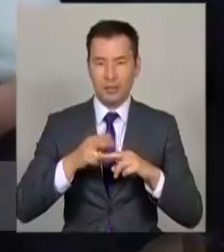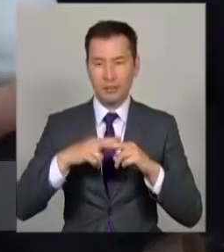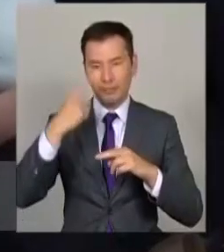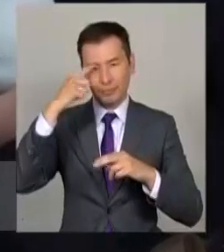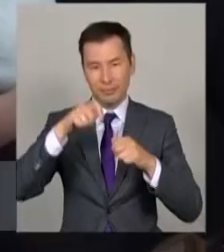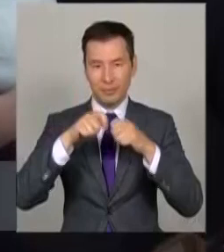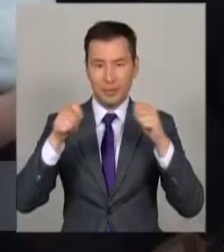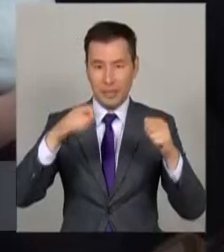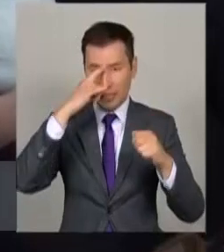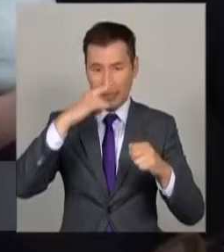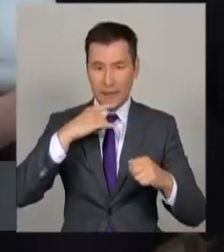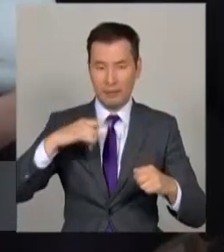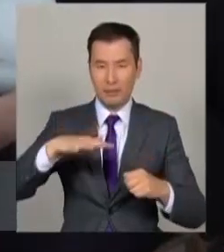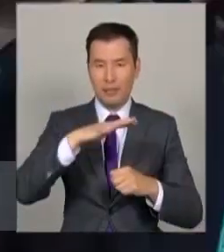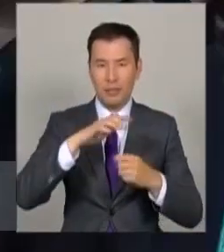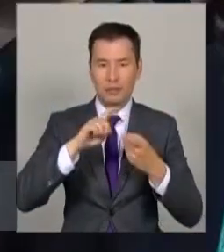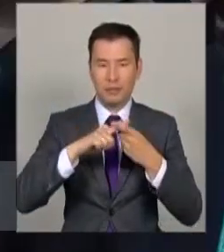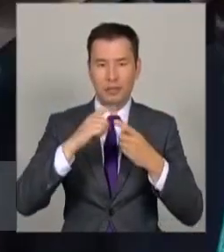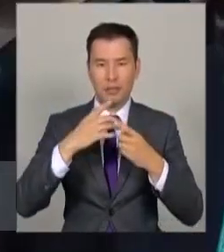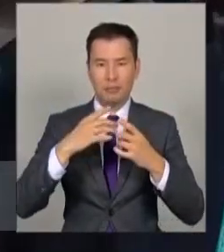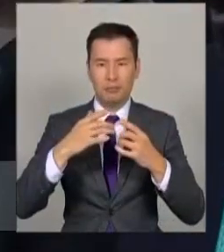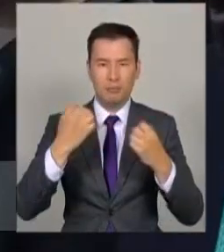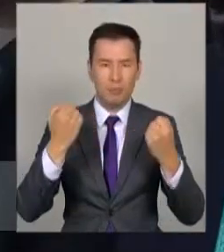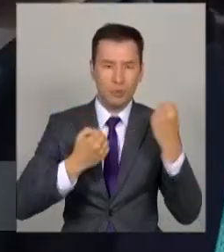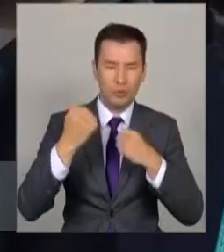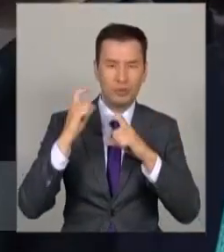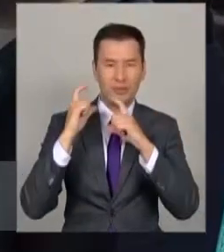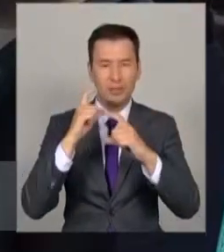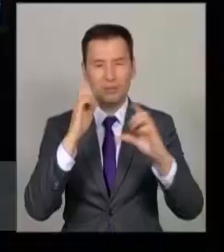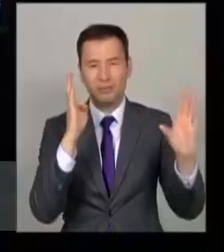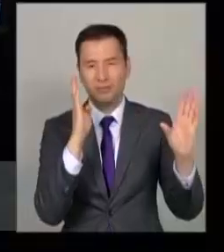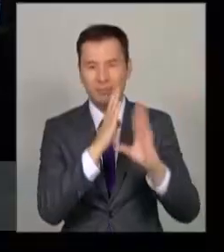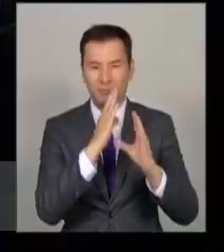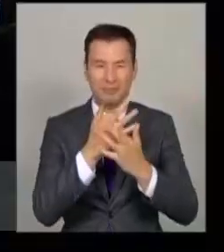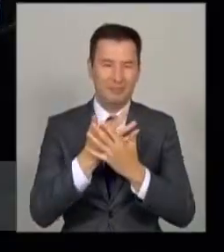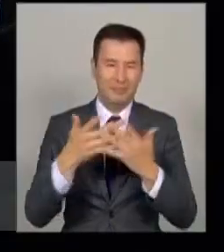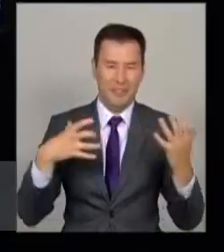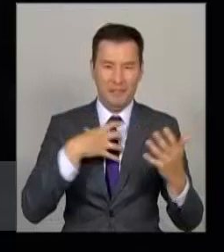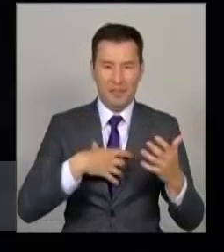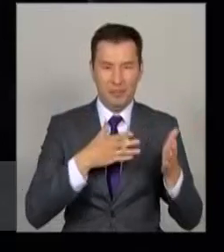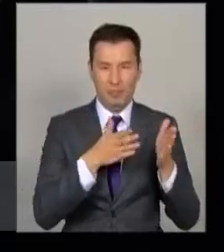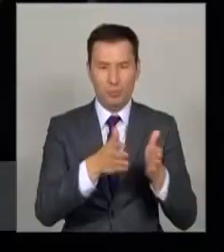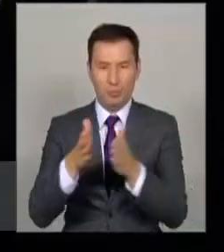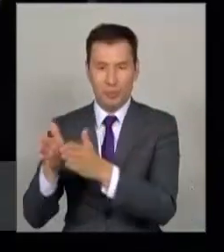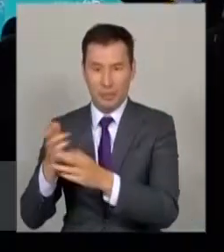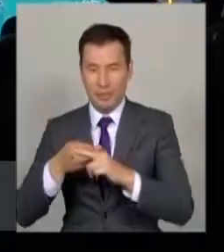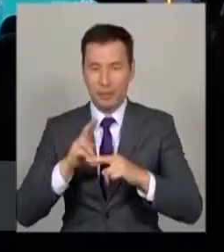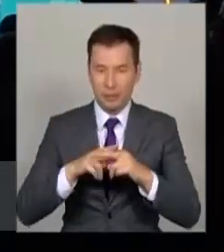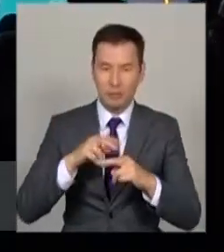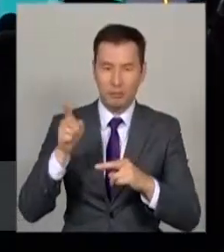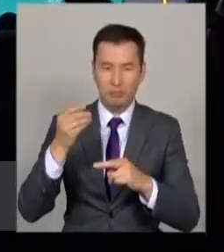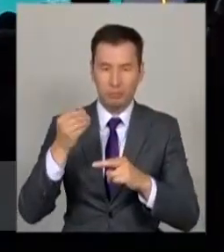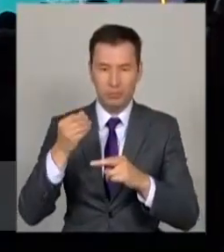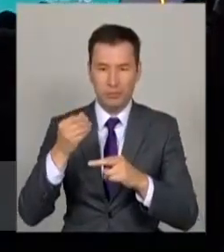биыл Қазақстанның энергетика, цифрландыру, көлік, логистика, экология секілді маңызды салаларын қаржыландыруға басымдық берілмек. Ол